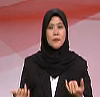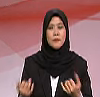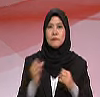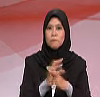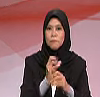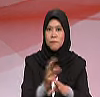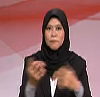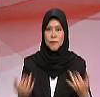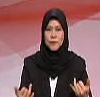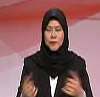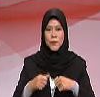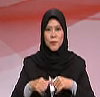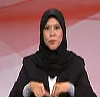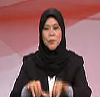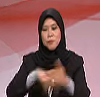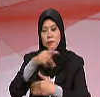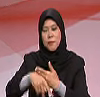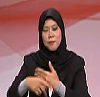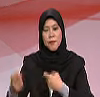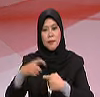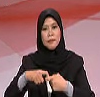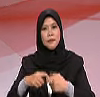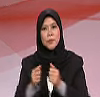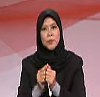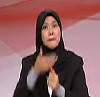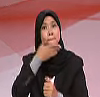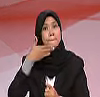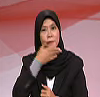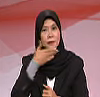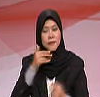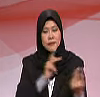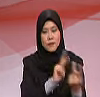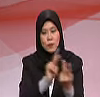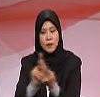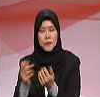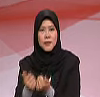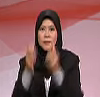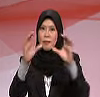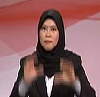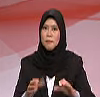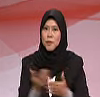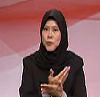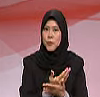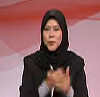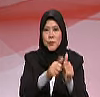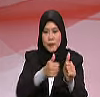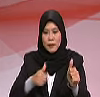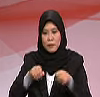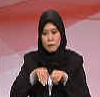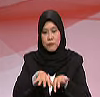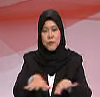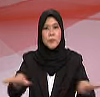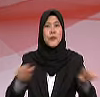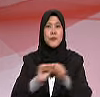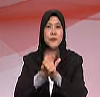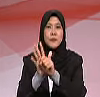giat dijalankan untuk meneruskan program berkaitan belia di negeri ini bersesuaian dengan norma baharu bagi mengelak penularan